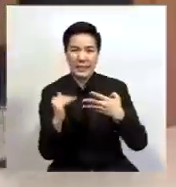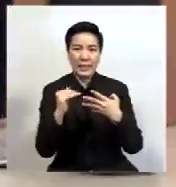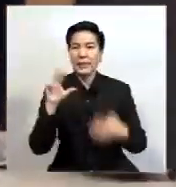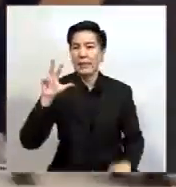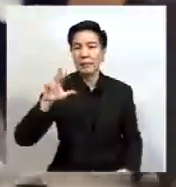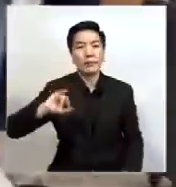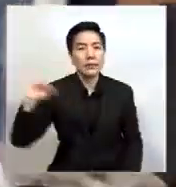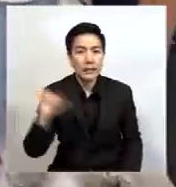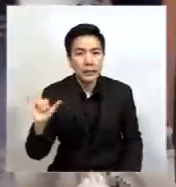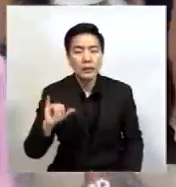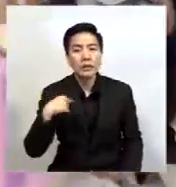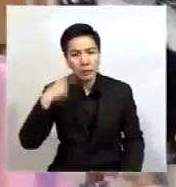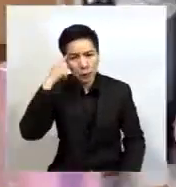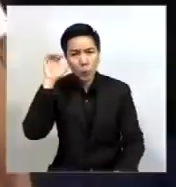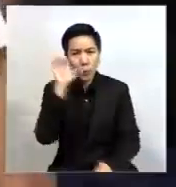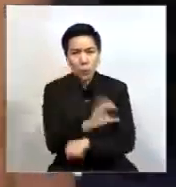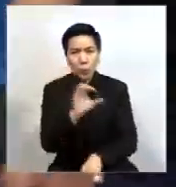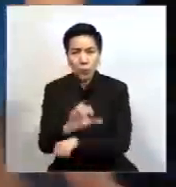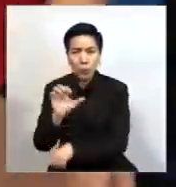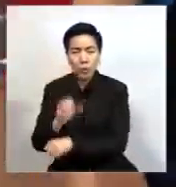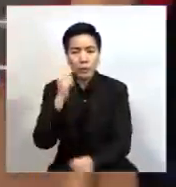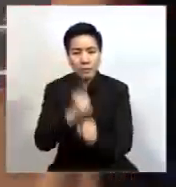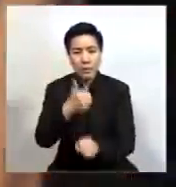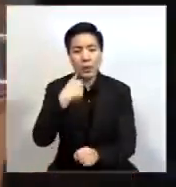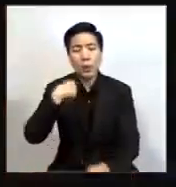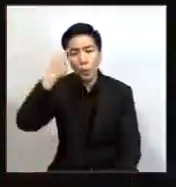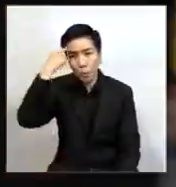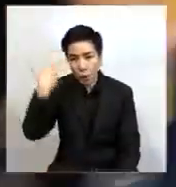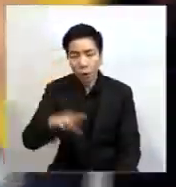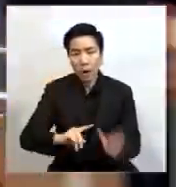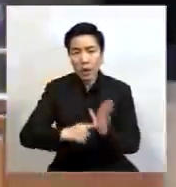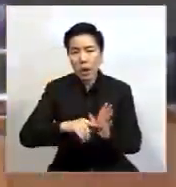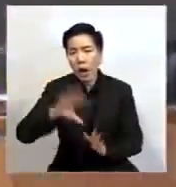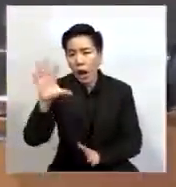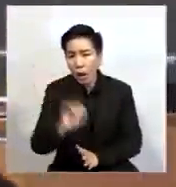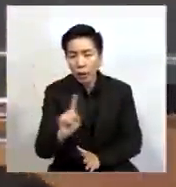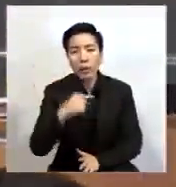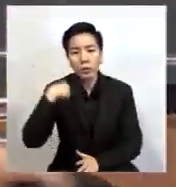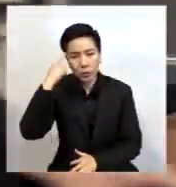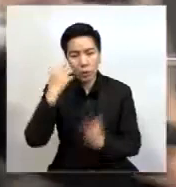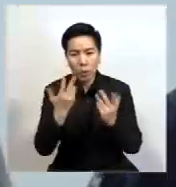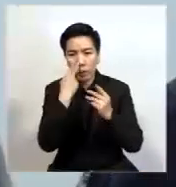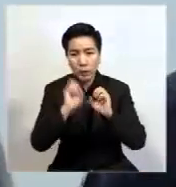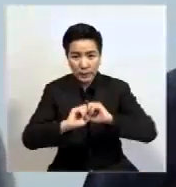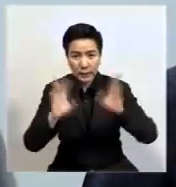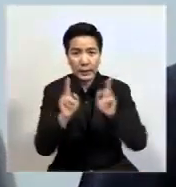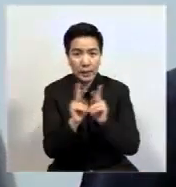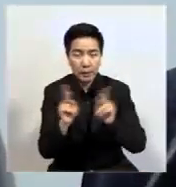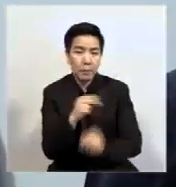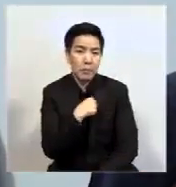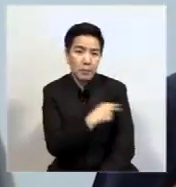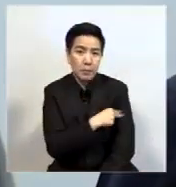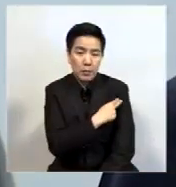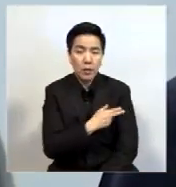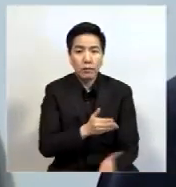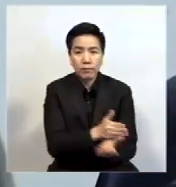ระดับ3และยังสามารถควบคุมได้เนื่องจากรู้ต้นตอของโรคแต่ขอให้รอความชัดเจนจากคณะกรรมการและแพทย์ผู้เ